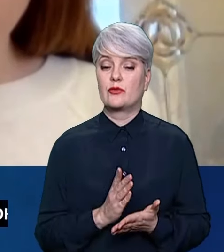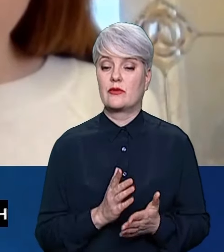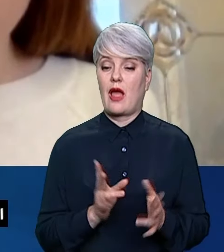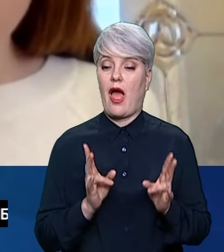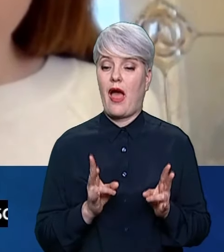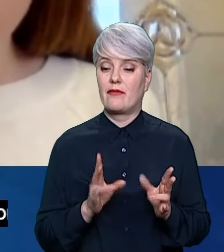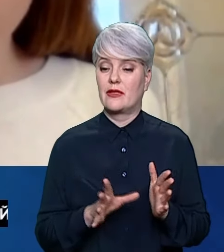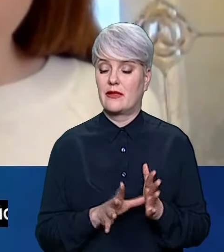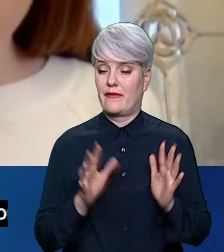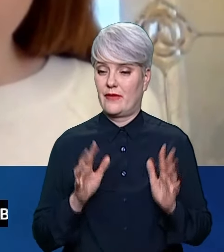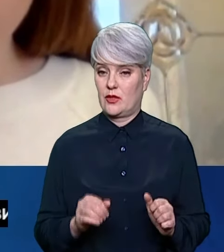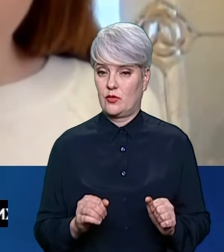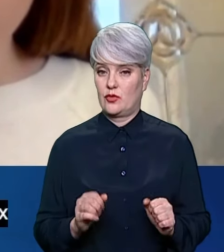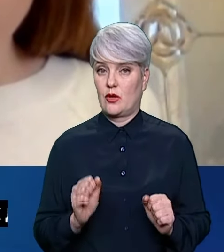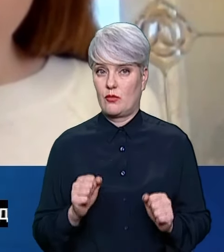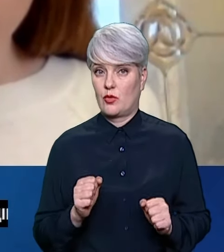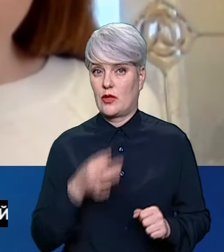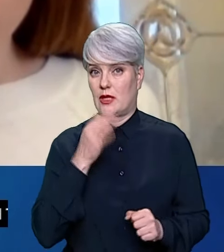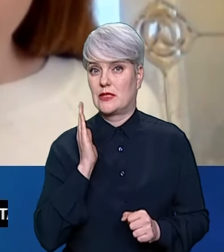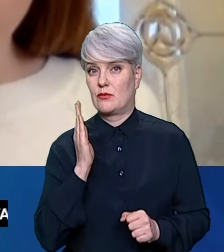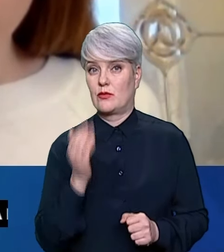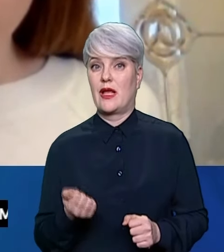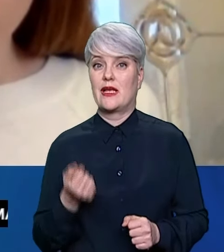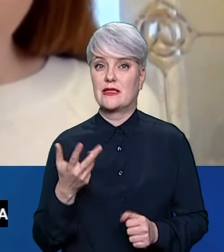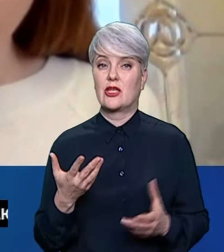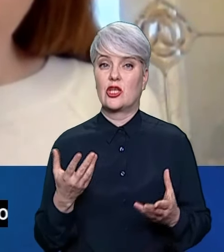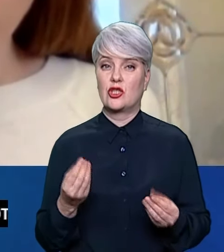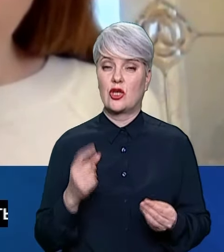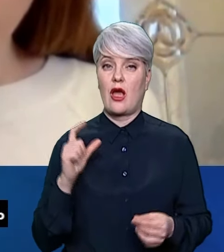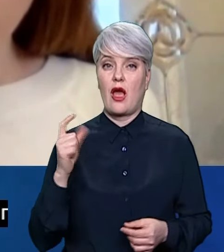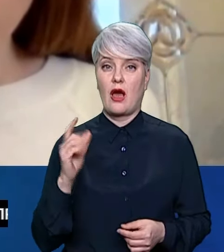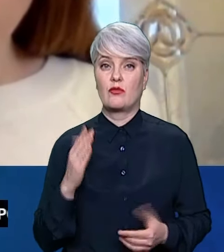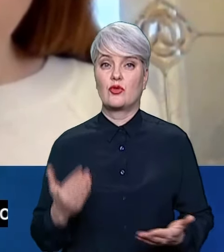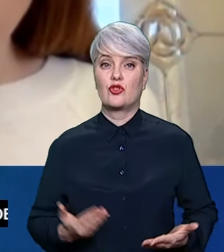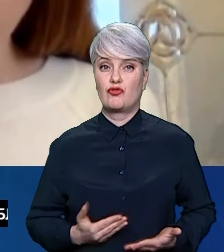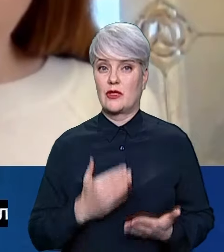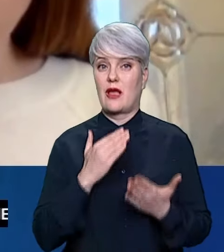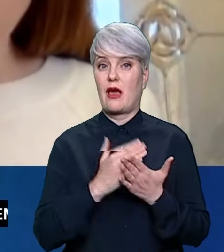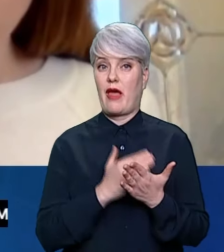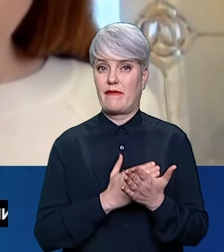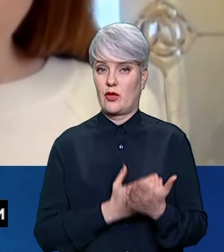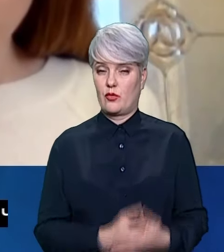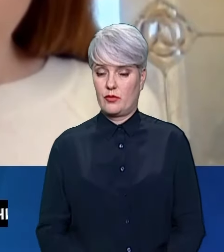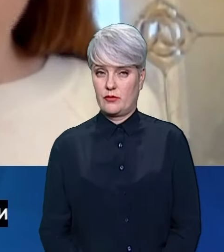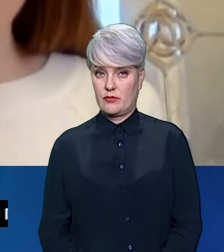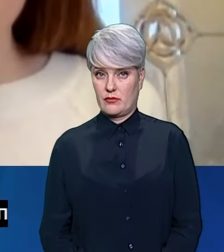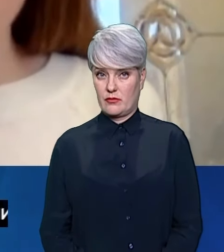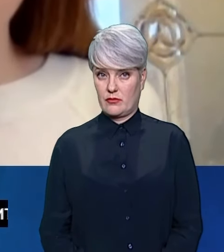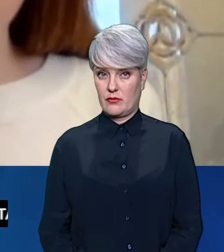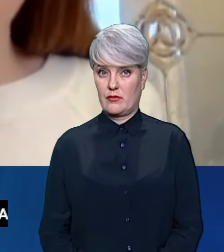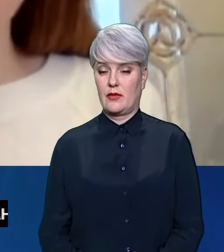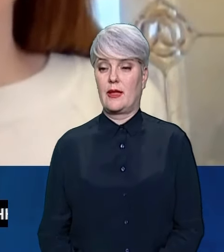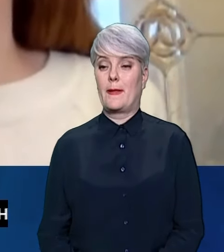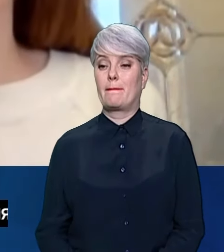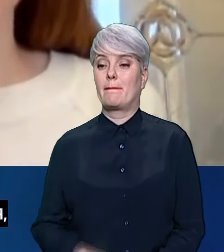якщо можна в цій ситуації спрогнозувати, скільки ще Харкову доведеться жити за цими графіками? Це